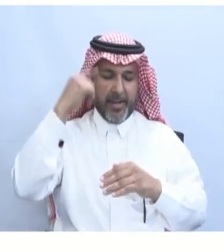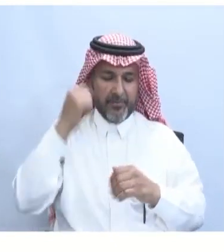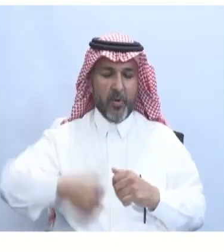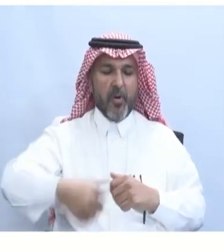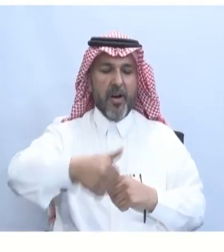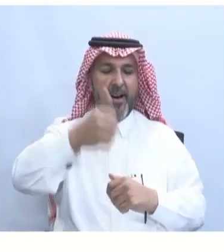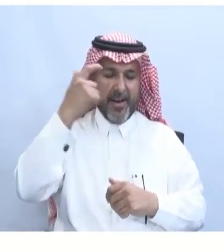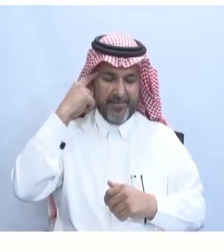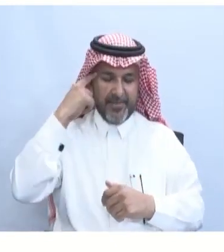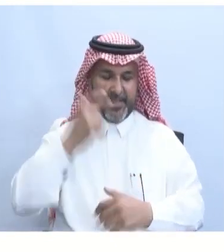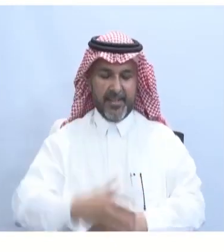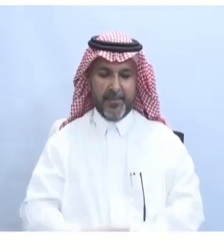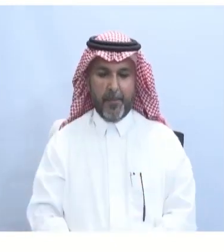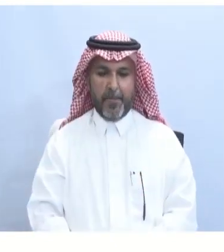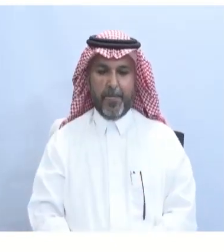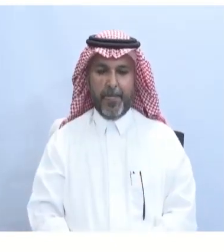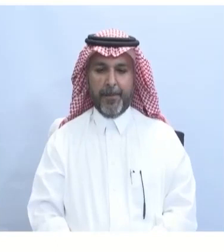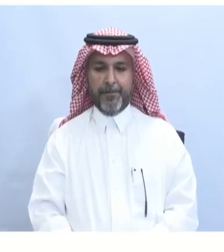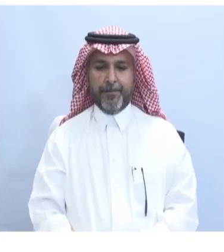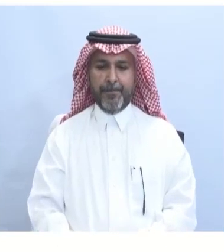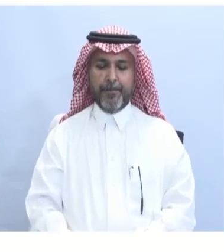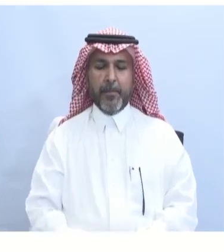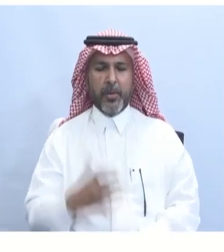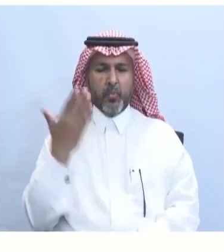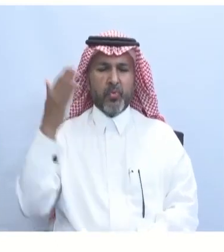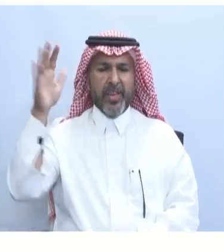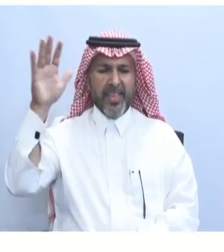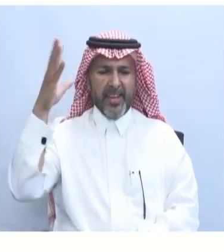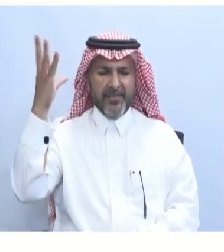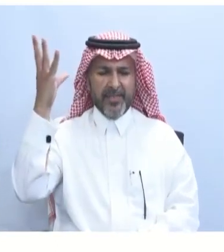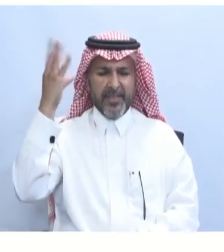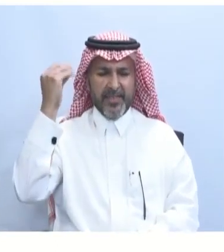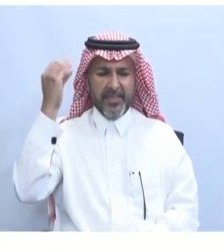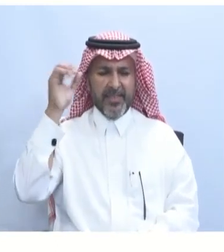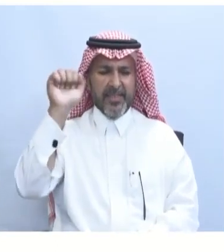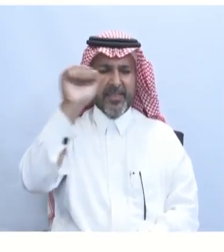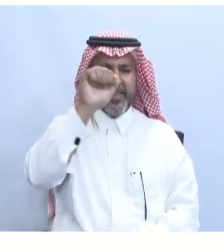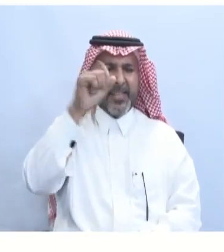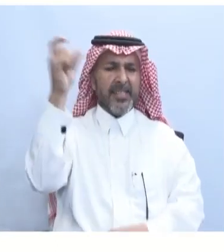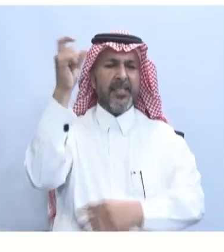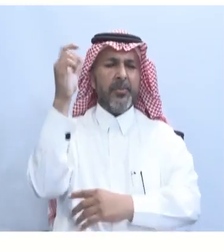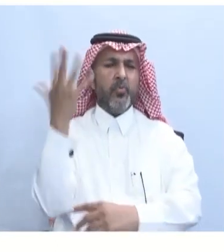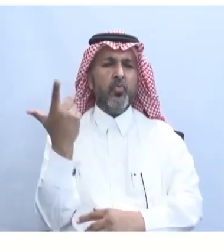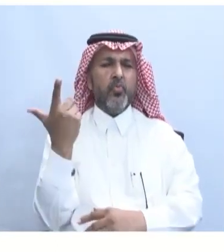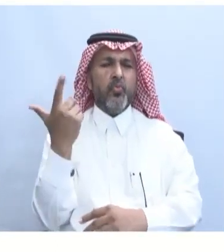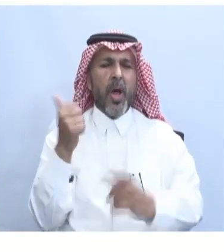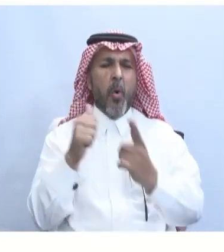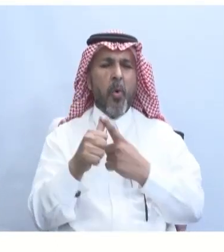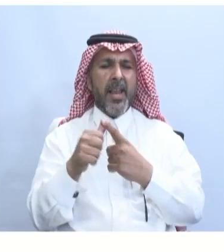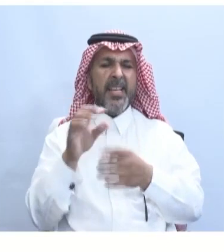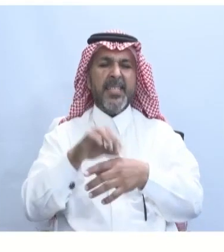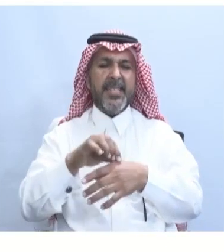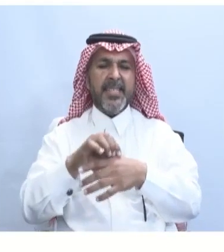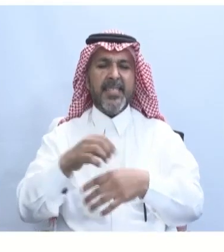ما ابرز خصائص الحضاره الاسلاميه من ابرز خصائصه انها احسنتم انسانيه عالميه